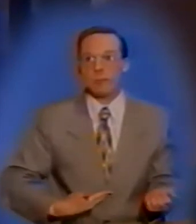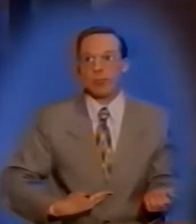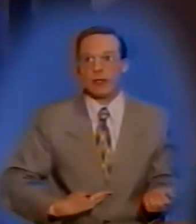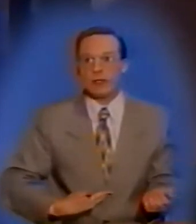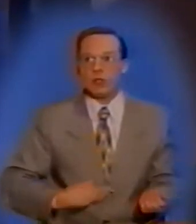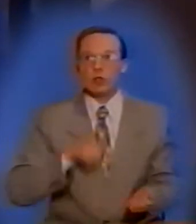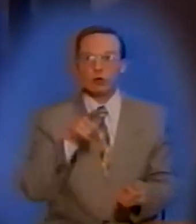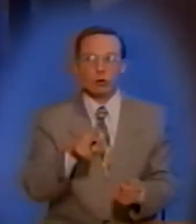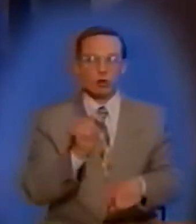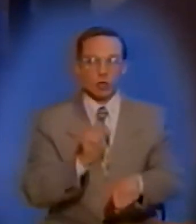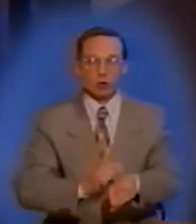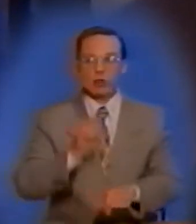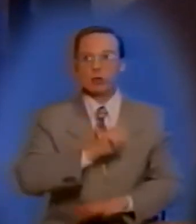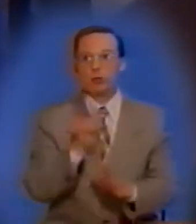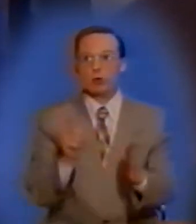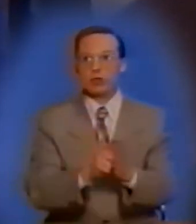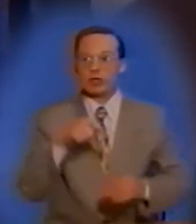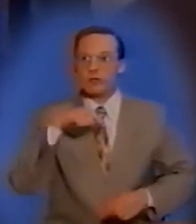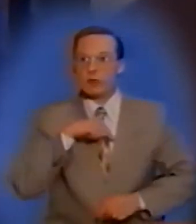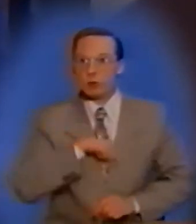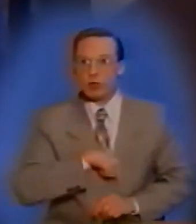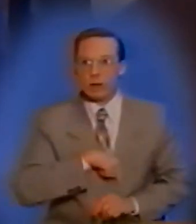Egzistuoja, nes tu jinti būtent, kad viduje